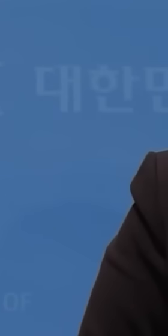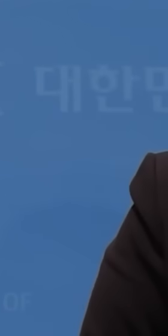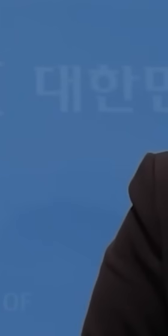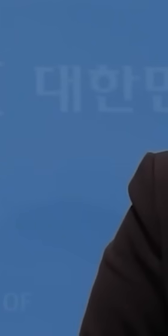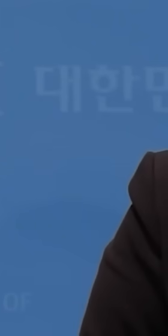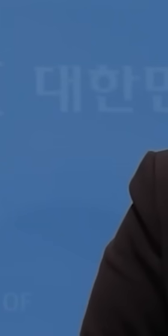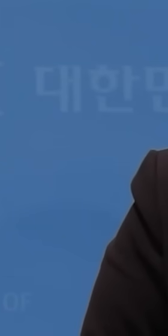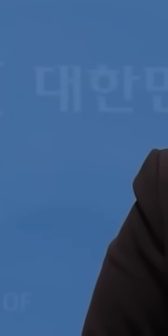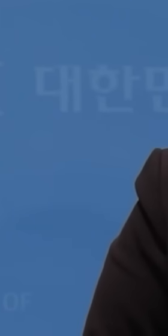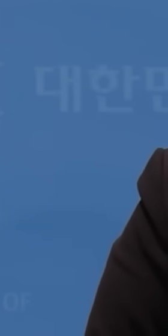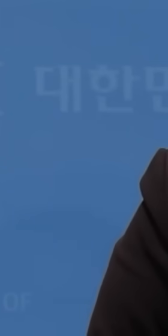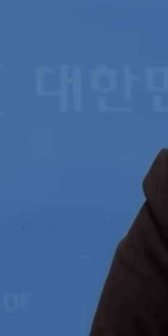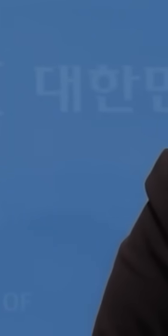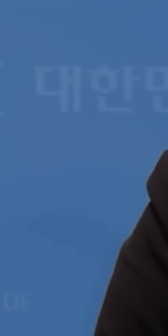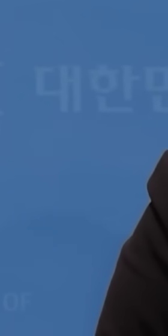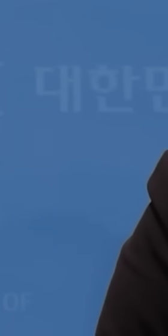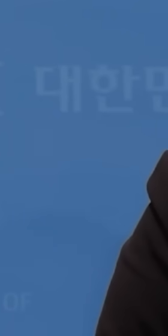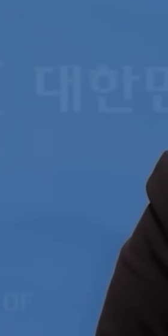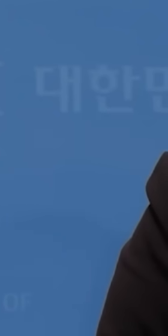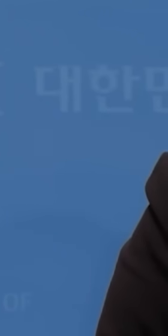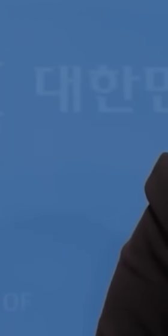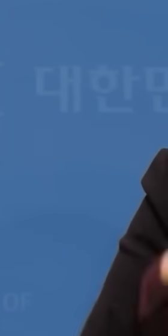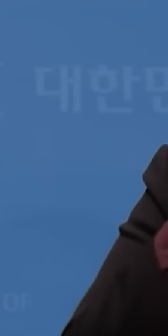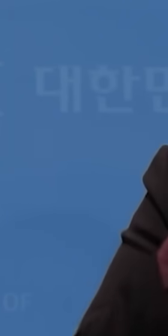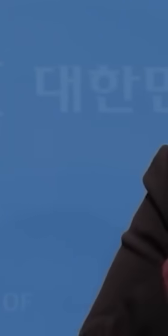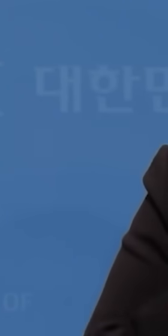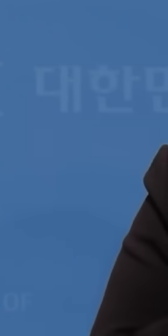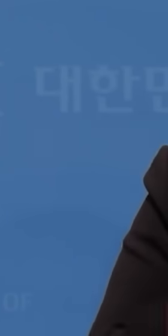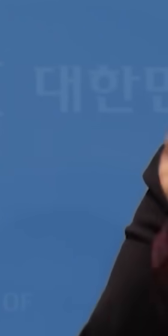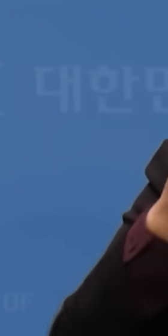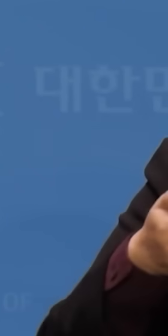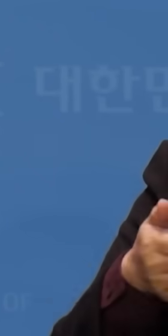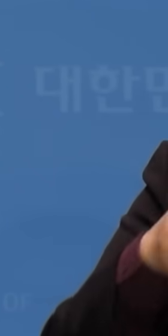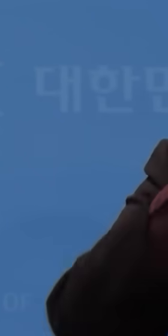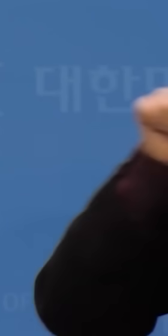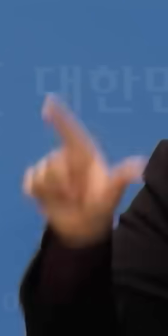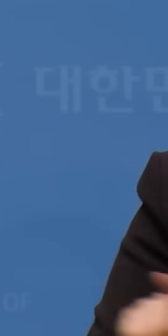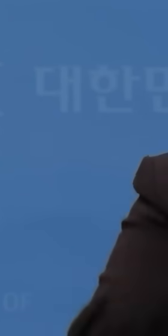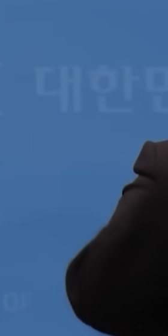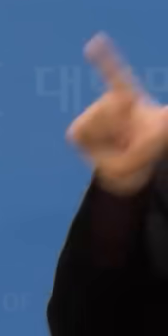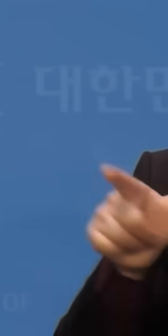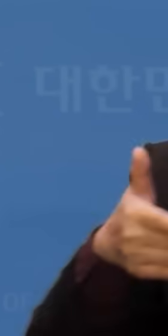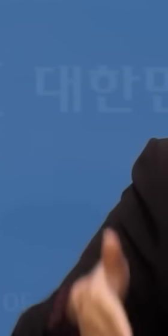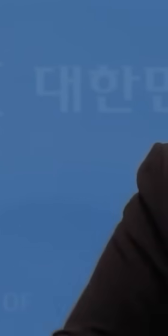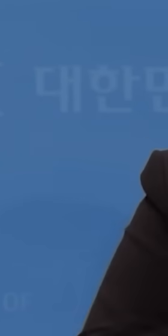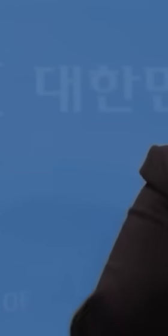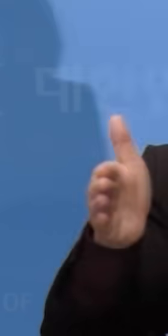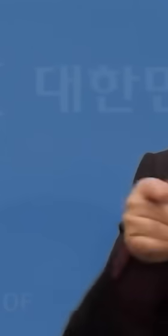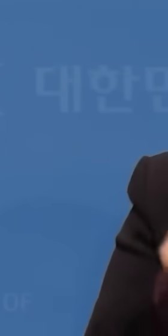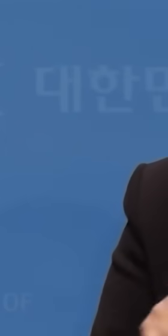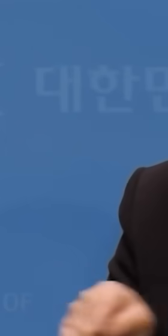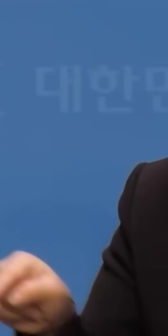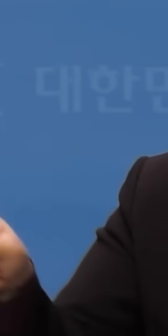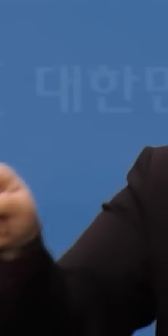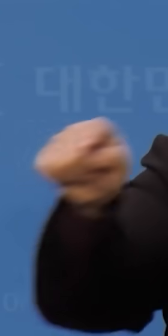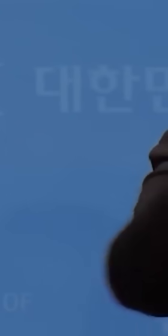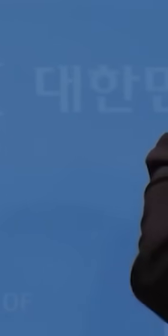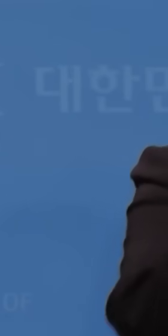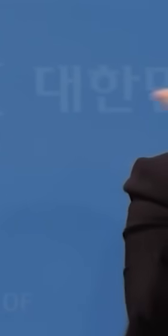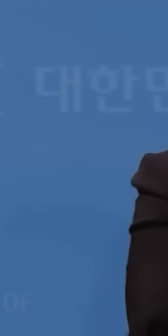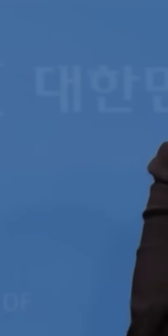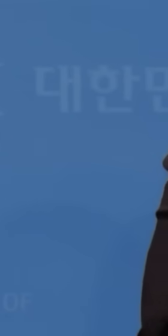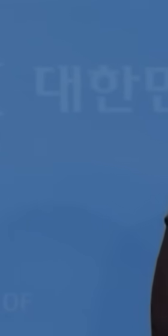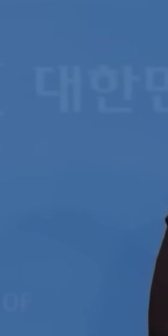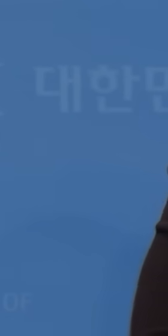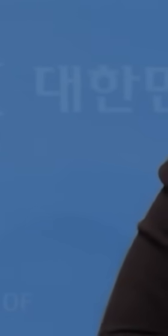잘못한 기차로 저는 많은 곳을 돌고 돌아 이제 제가 무엇을 해야 할지 저희